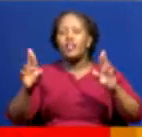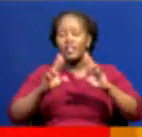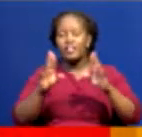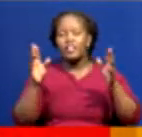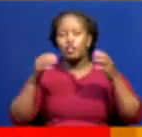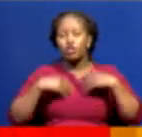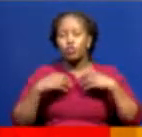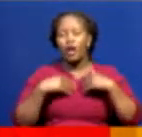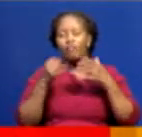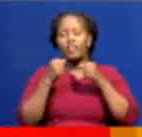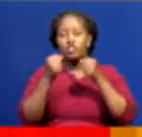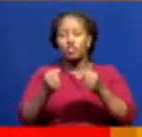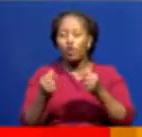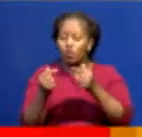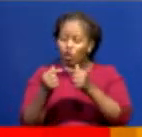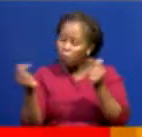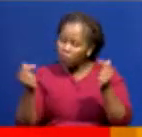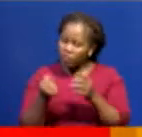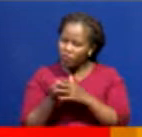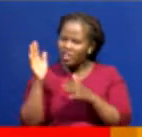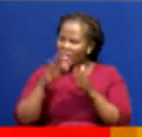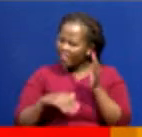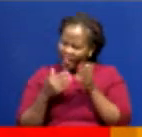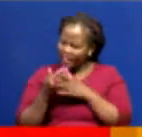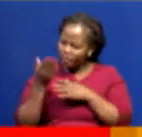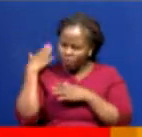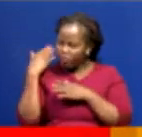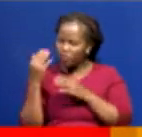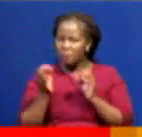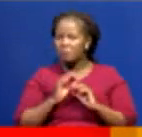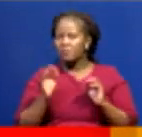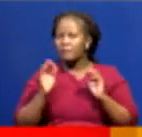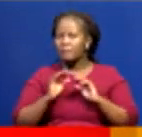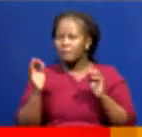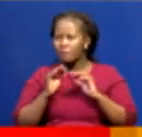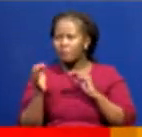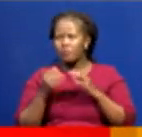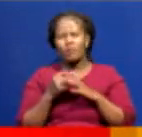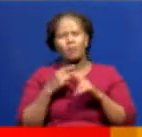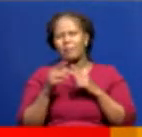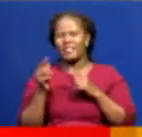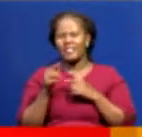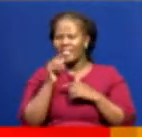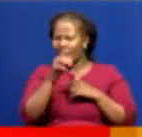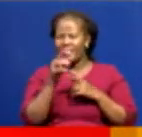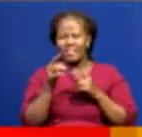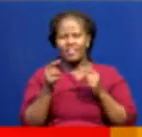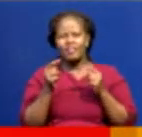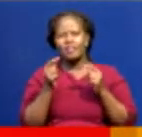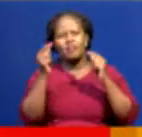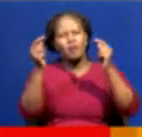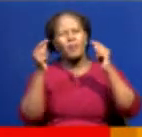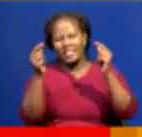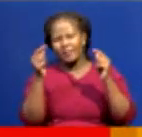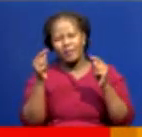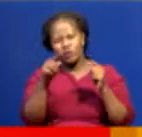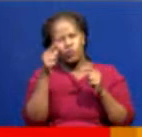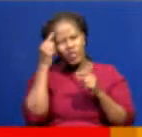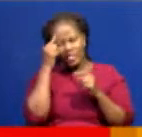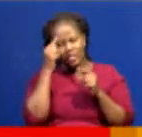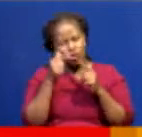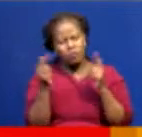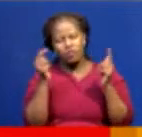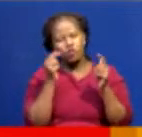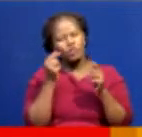ni mzito. Si kabisa. Kama awali wakati ambapo hakukuwa na upinzani. Kabisa. Maandamano haya unaona ni upinzani unafanya kazi ama